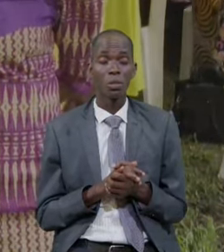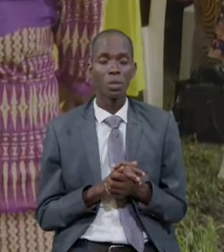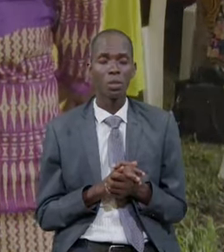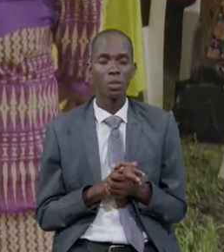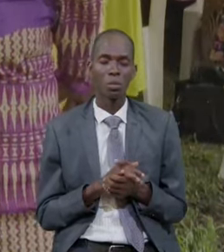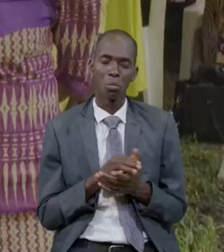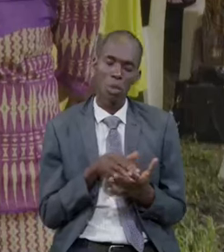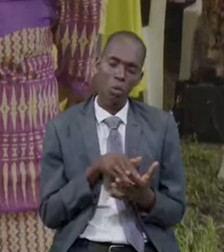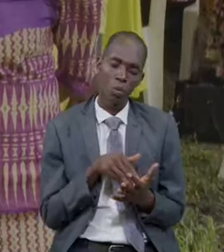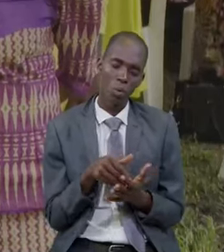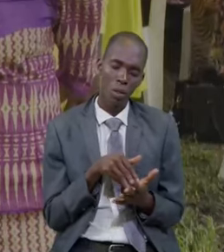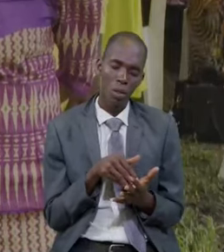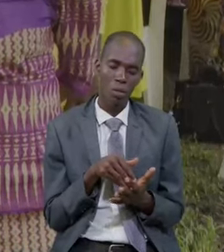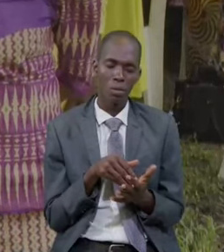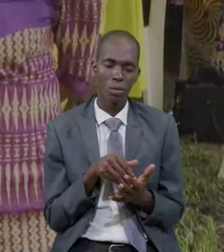Faible,